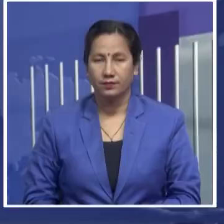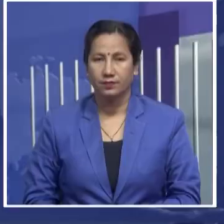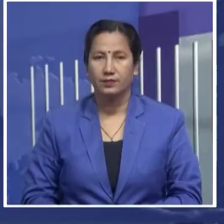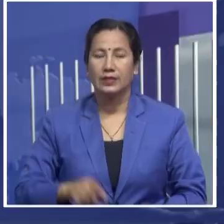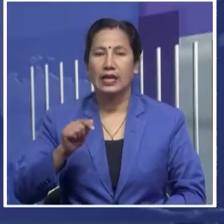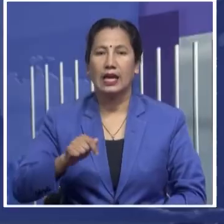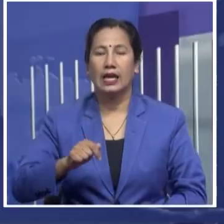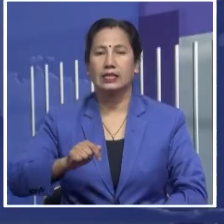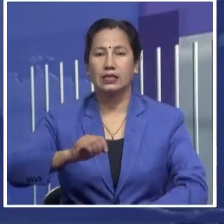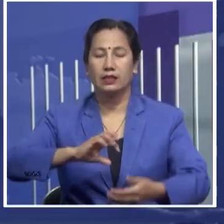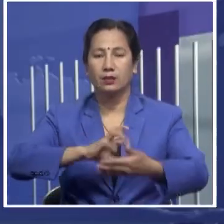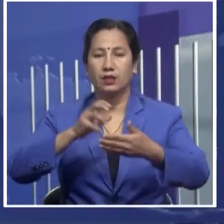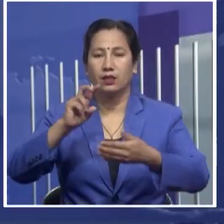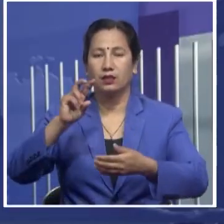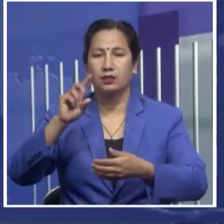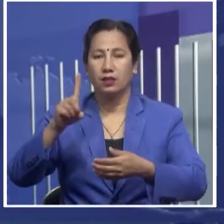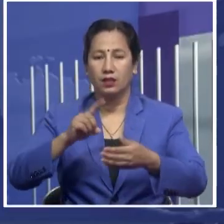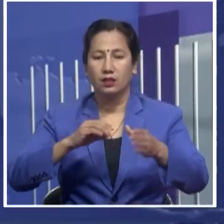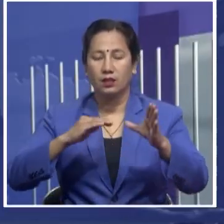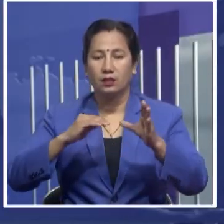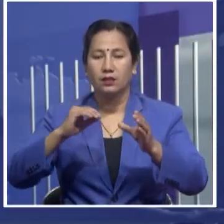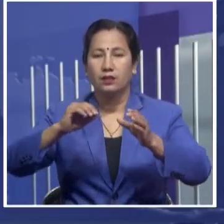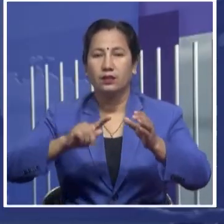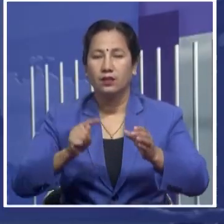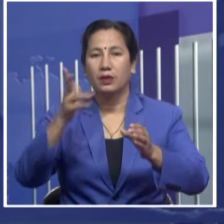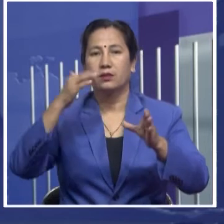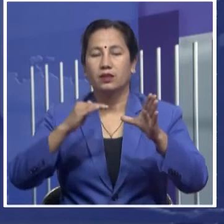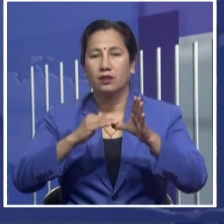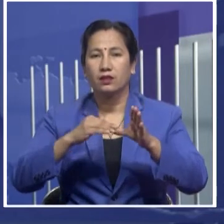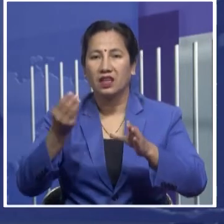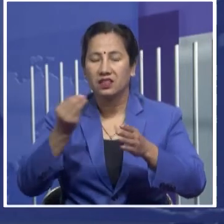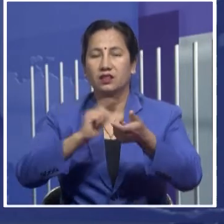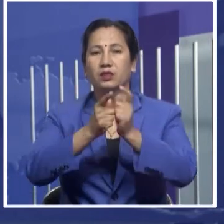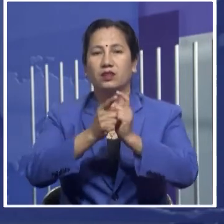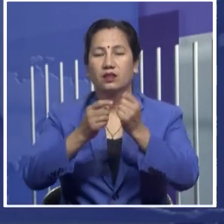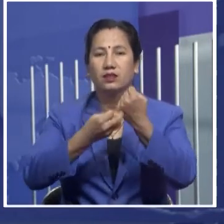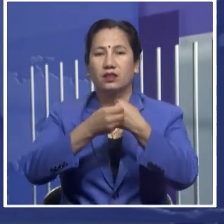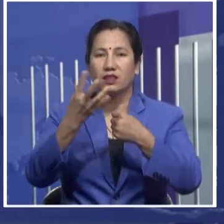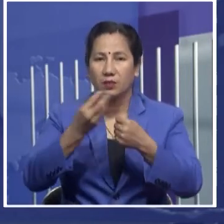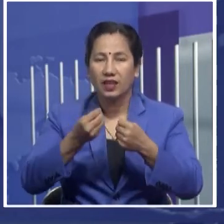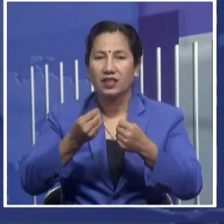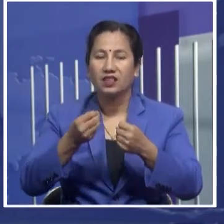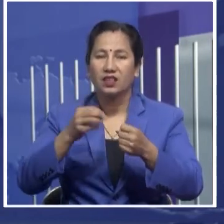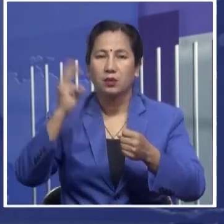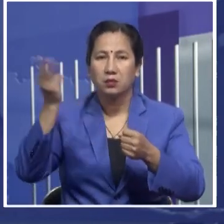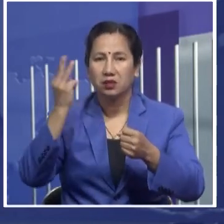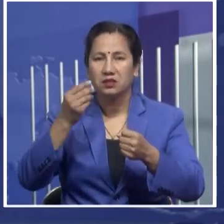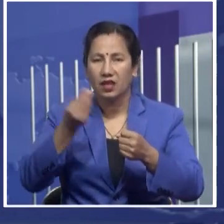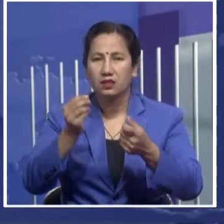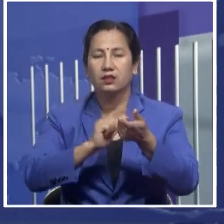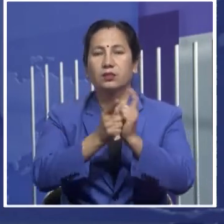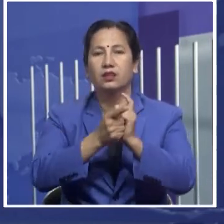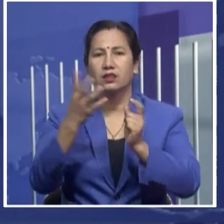आज प्रदेश 1 बागमती तथा गण्डकी प्रदेशको पहाडी भूभागमा आंशिकदेखि सामान्य बदली रही देशका बाँकी भूभागमा मौसम आंशिक